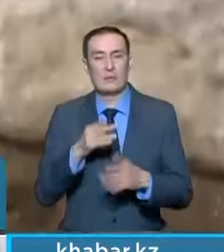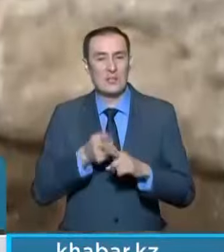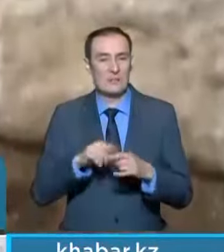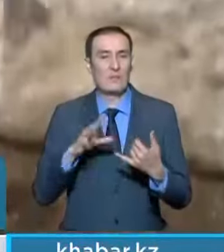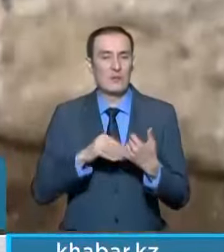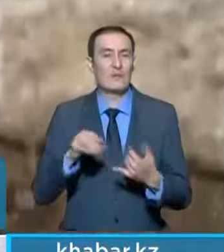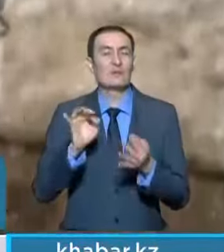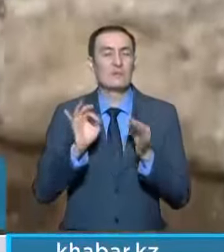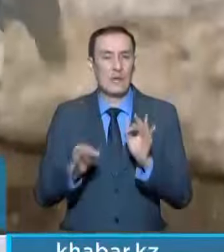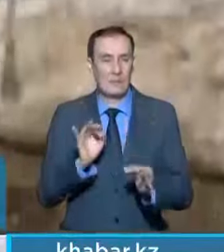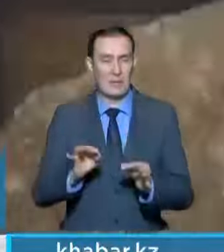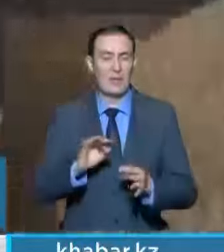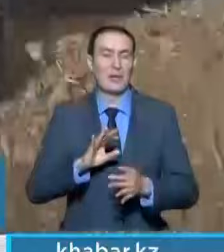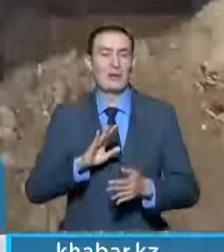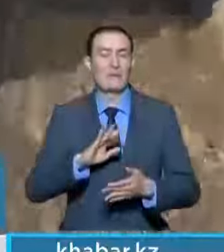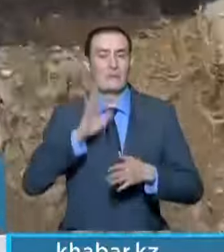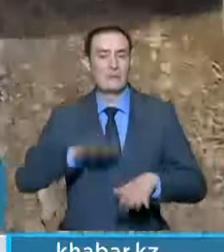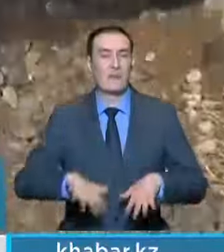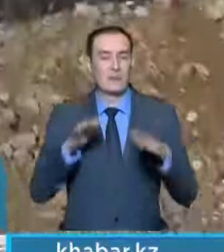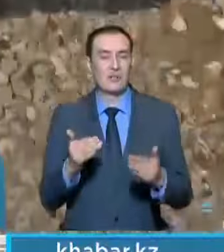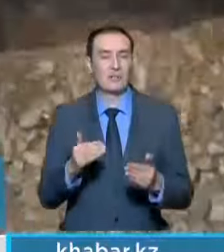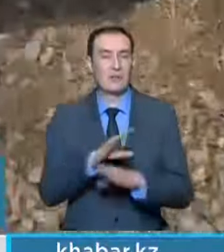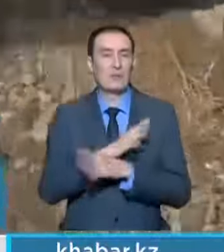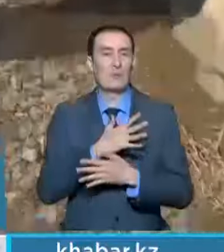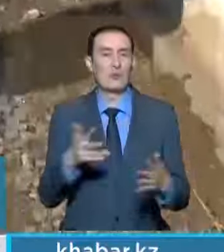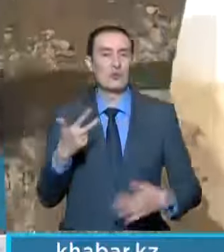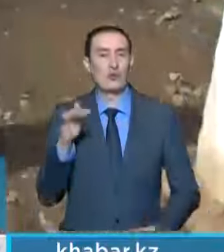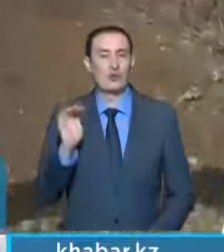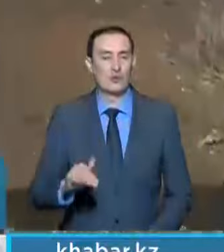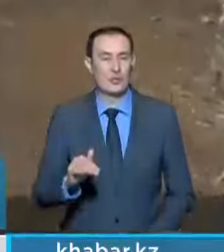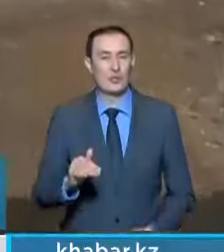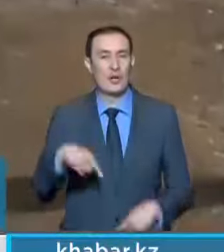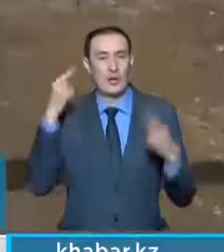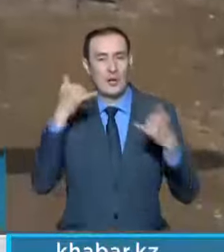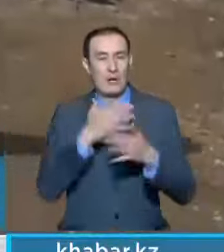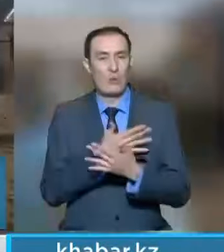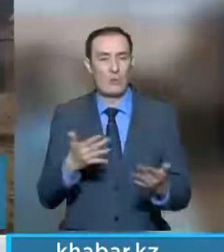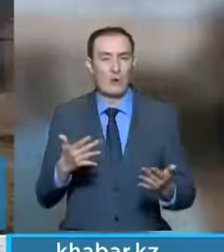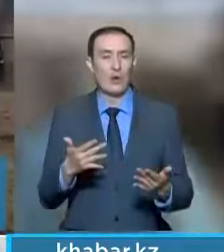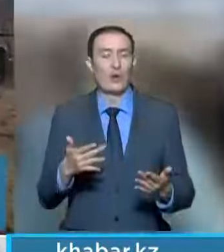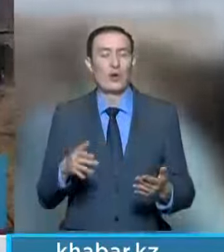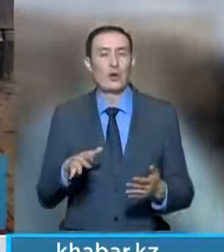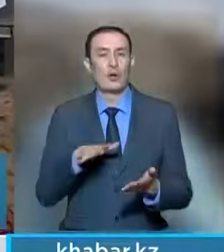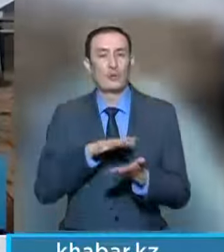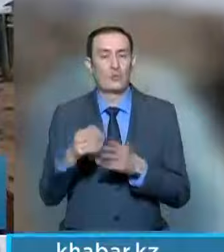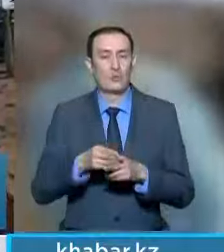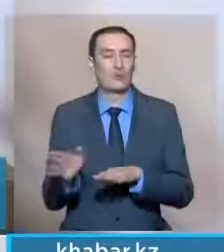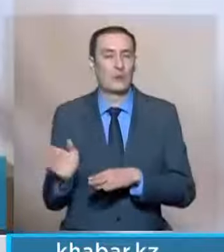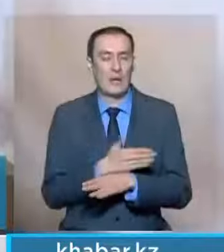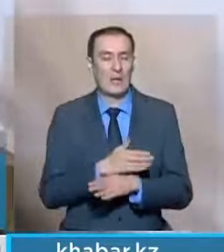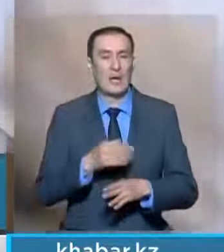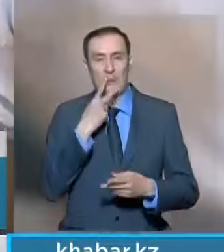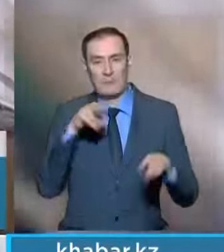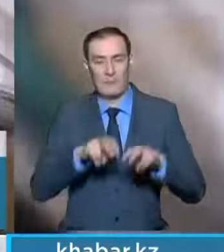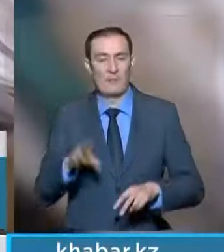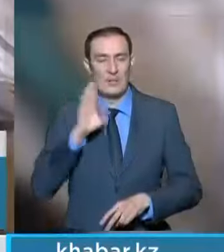почвы соответствуют нормам. В результате паводков в регионе погибло больше 3000 голов скота. Трупы животных утилизировали. Отбор и исследования проб